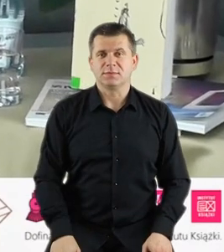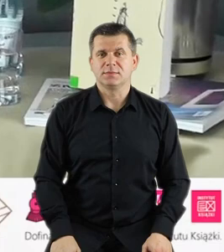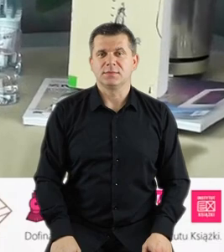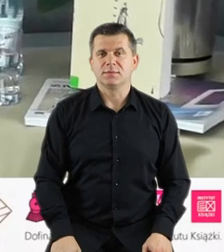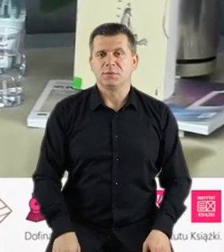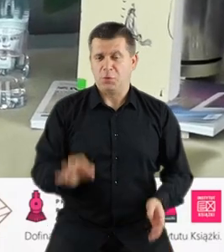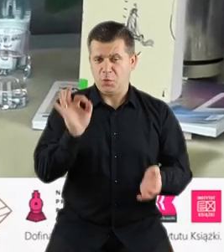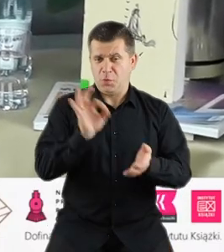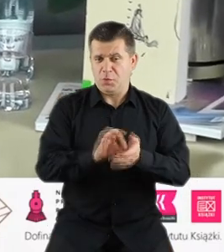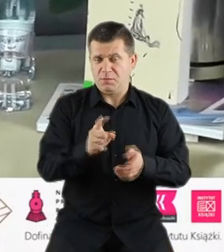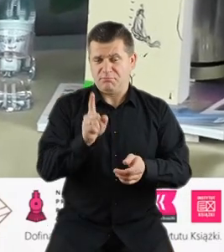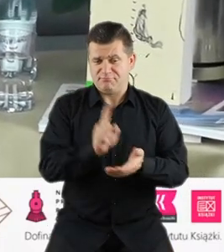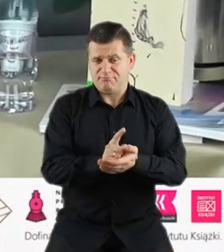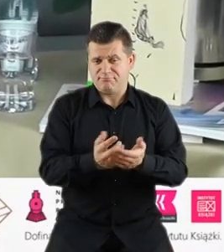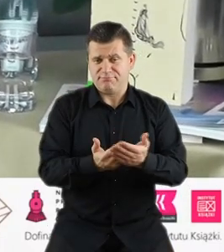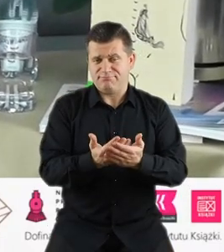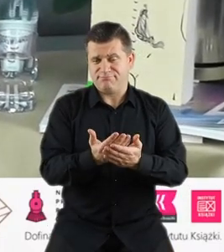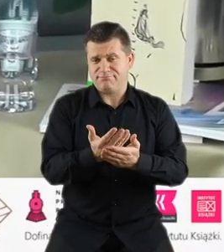końcu wykiełkowała gdzieś. No,